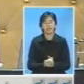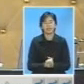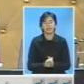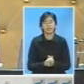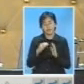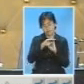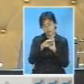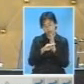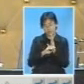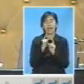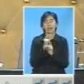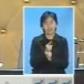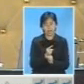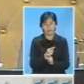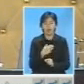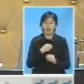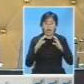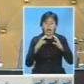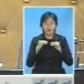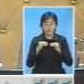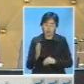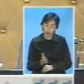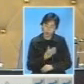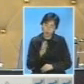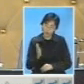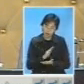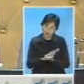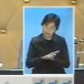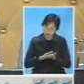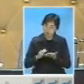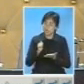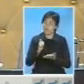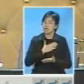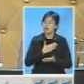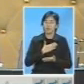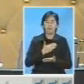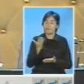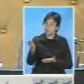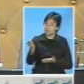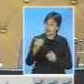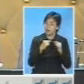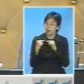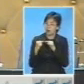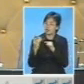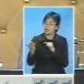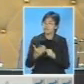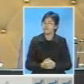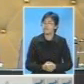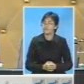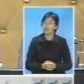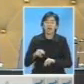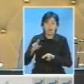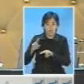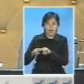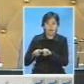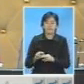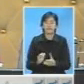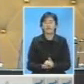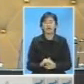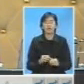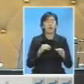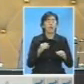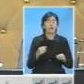ให้ดีที่สุดเพื่อให้การประชุมราบรื่นนะท่านประสิทธิ์นั่งลงนะครับผมอนุญาตให้คุณเก่งการุณพูดต่อแล้วครับเดี๋ยวถ้าท่านประท้วงฝั่งนู้นประท้วงก็เห